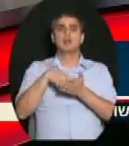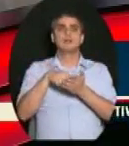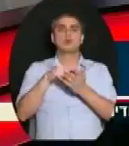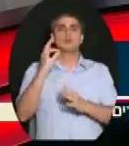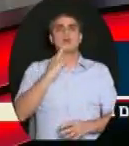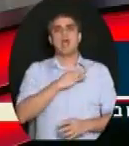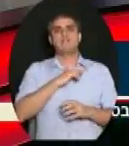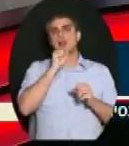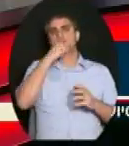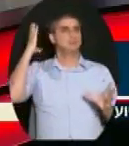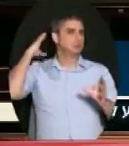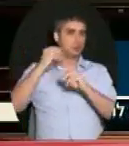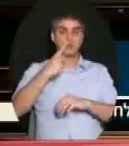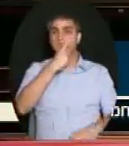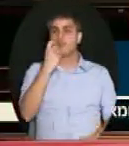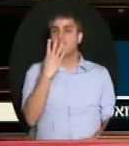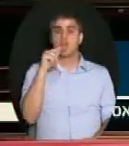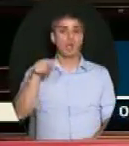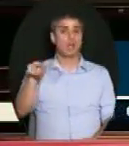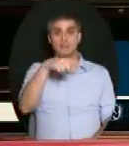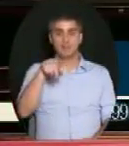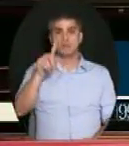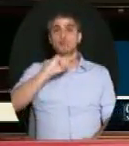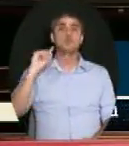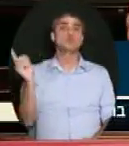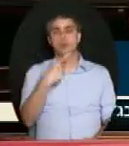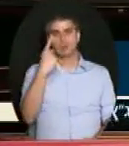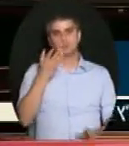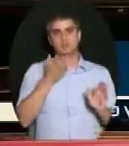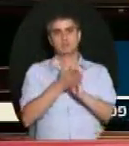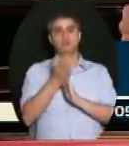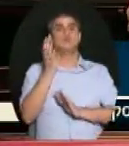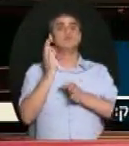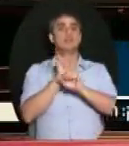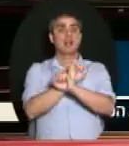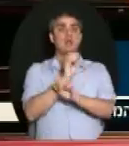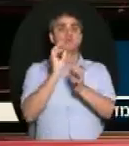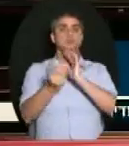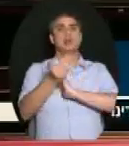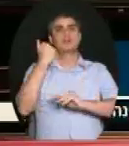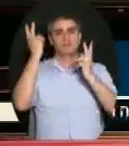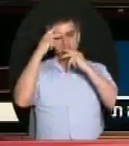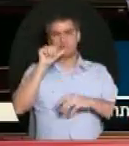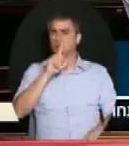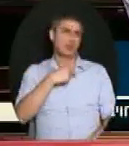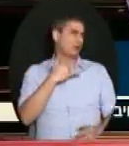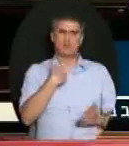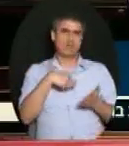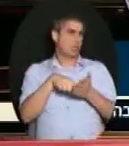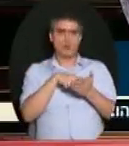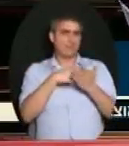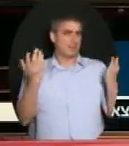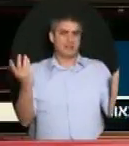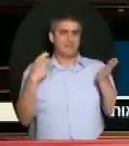עוול היסטורי. המאה וארבע האלה, כולם נקלעו ונשפטו מלפני אוסלו. טוב, אנחנו עכשיו לא מתקנים